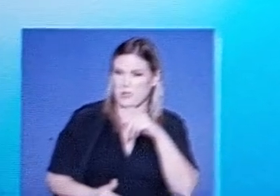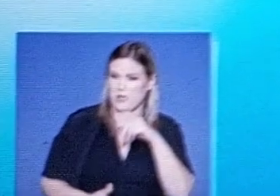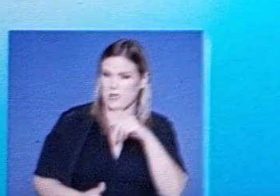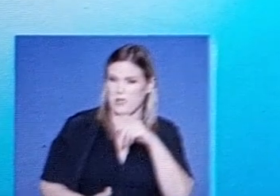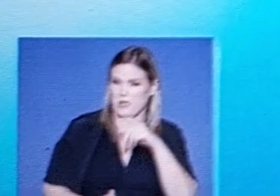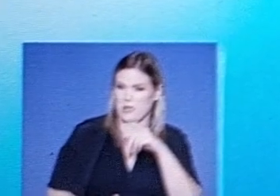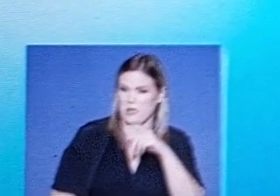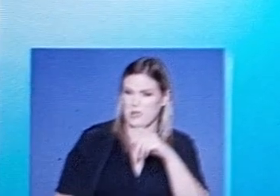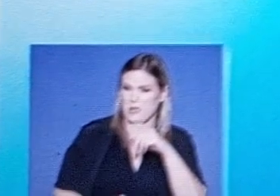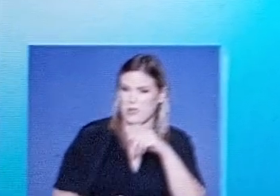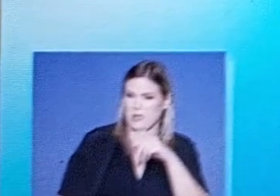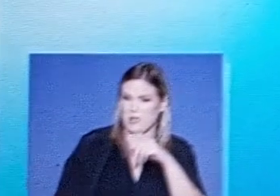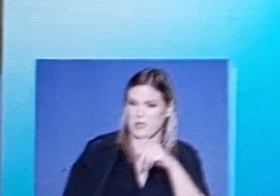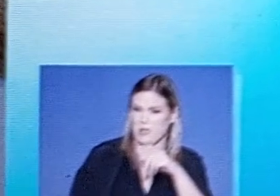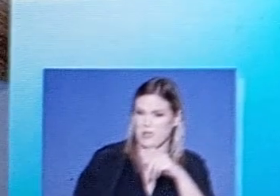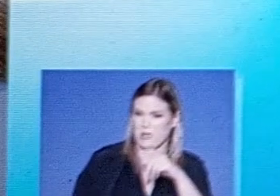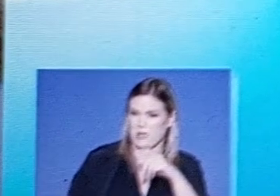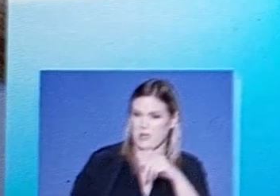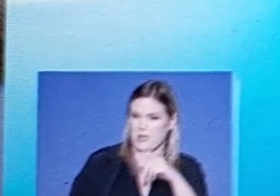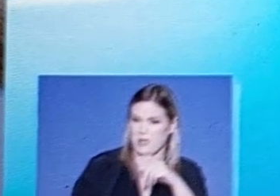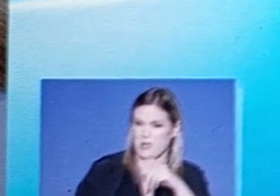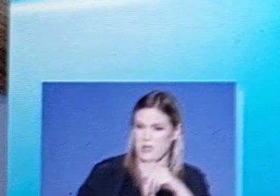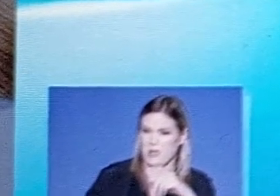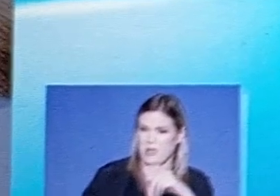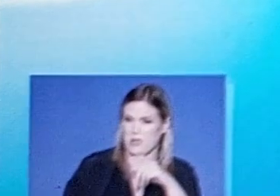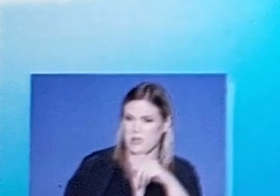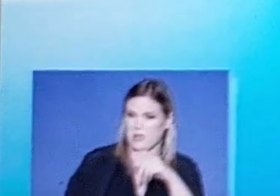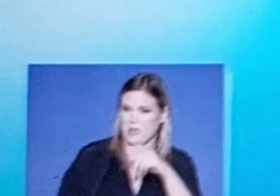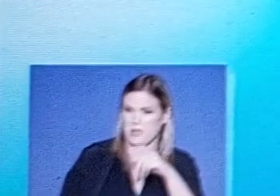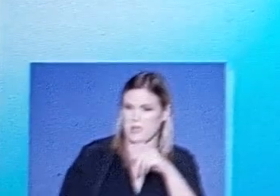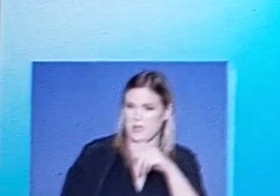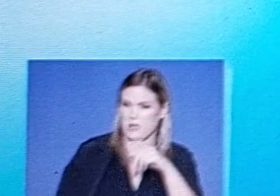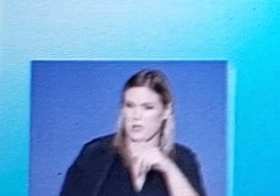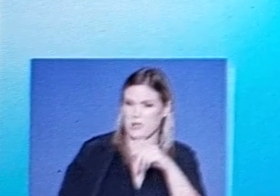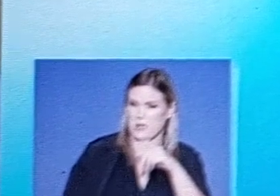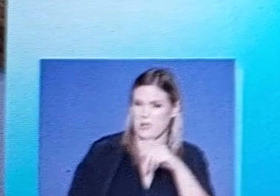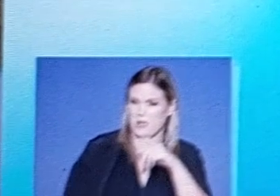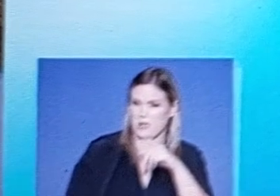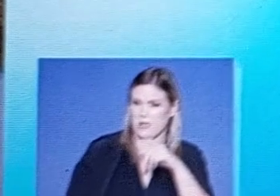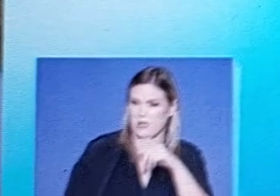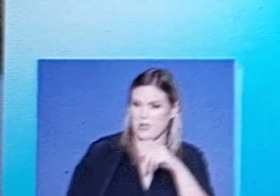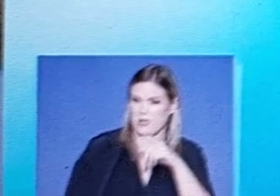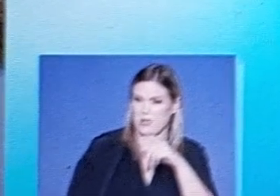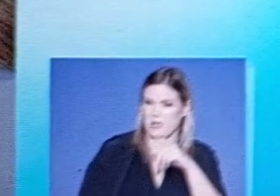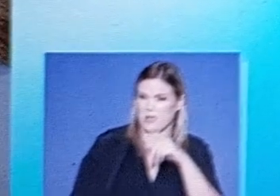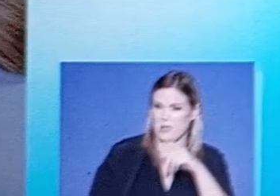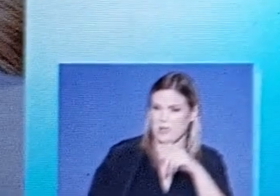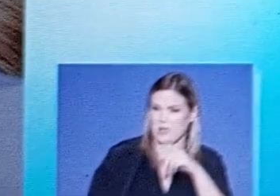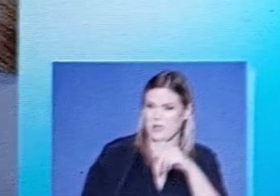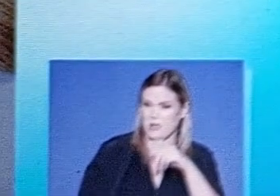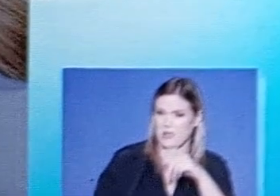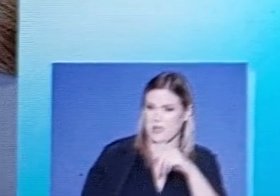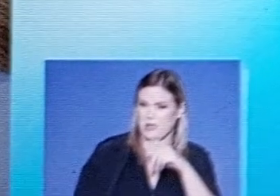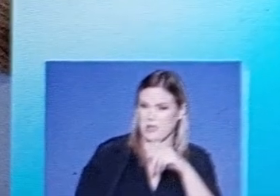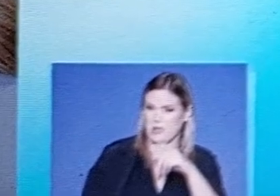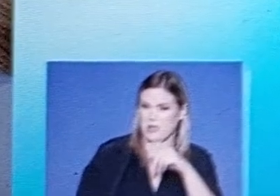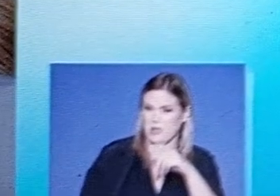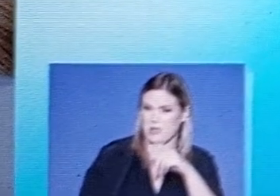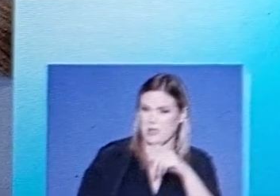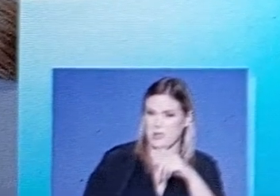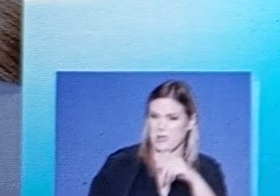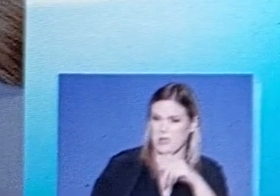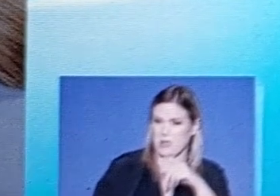dit « Il faut donner l'argent aux travailleurs palestiniens qui ne peuvent plus travailler en Israël, sous-entendu, c'est moi qui rajoute, pour